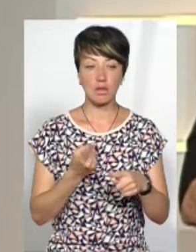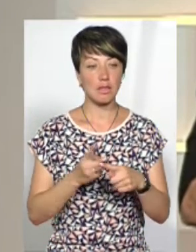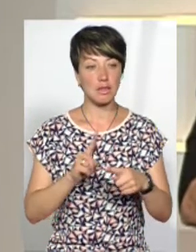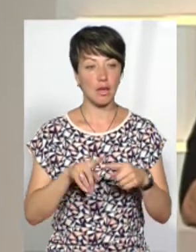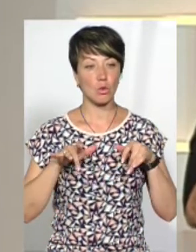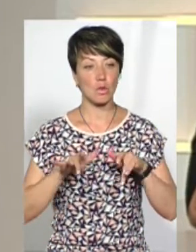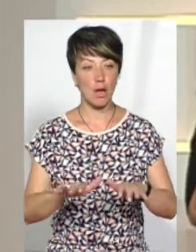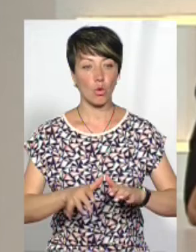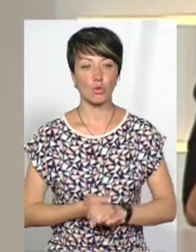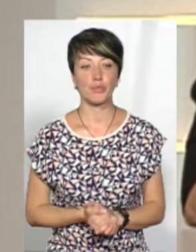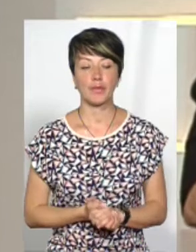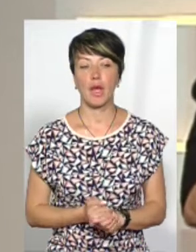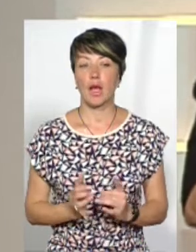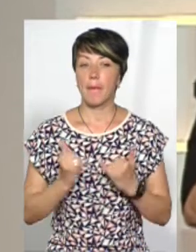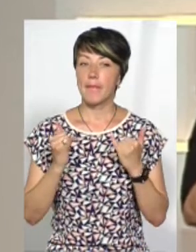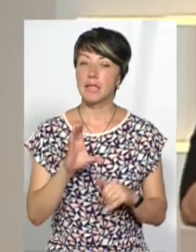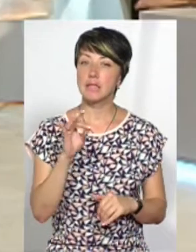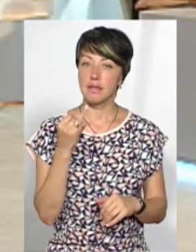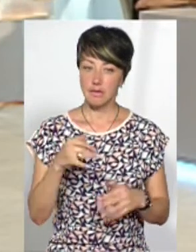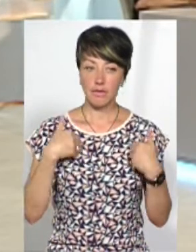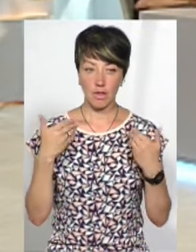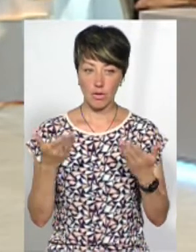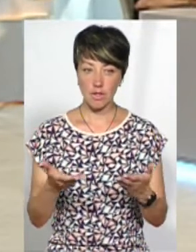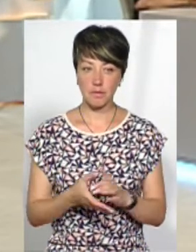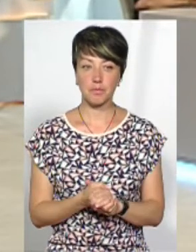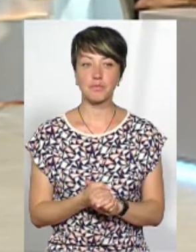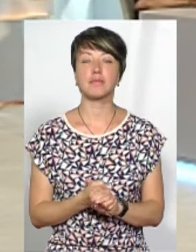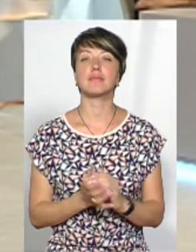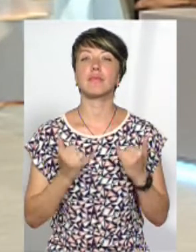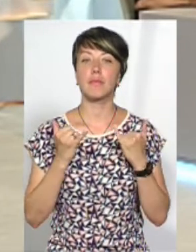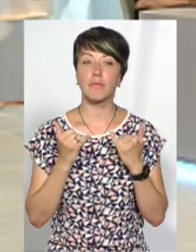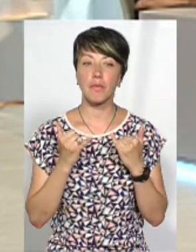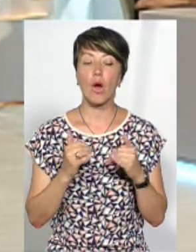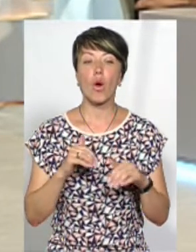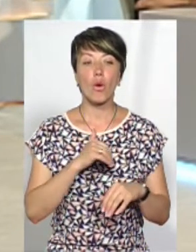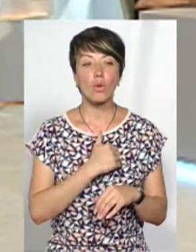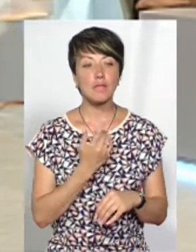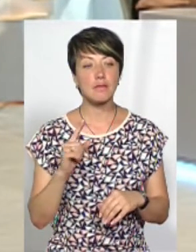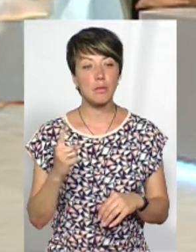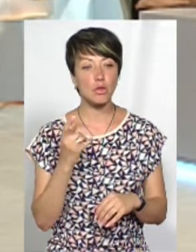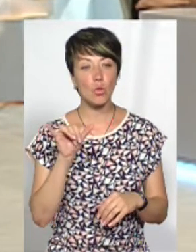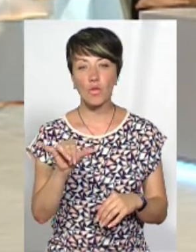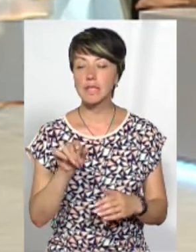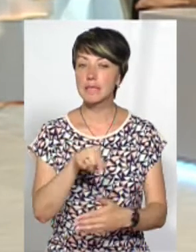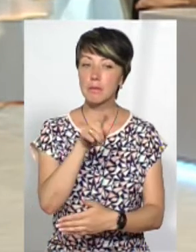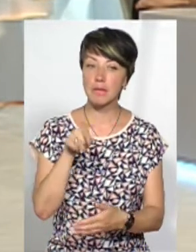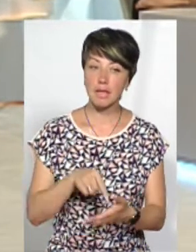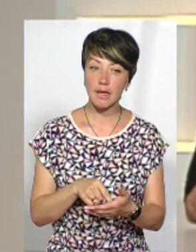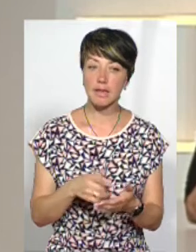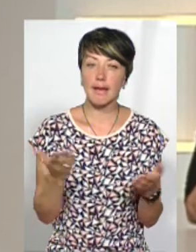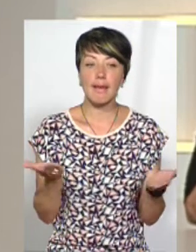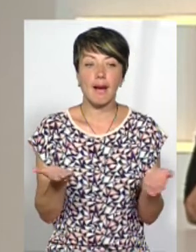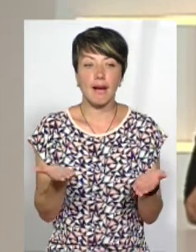даного заходу. Пане Сергію, вітаю вас. Вітаю, Богдане. Пане Сергію, хотів спершу вас запитати,